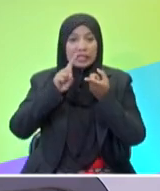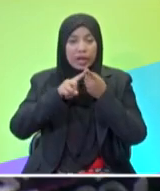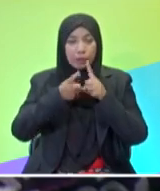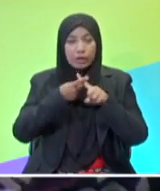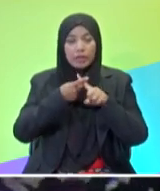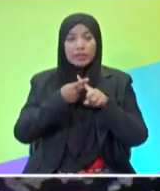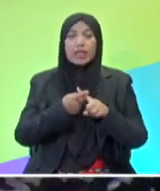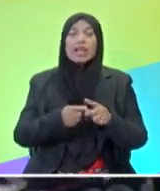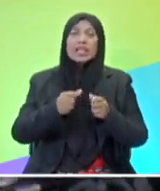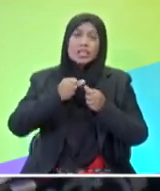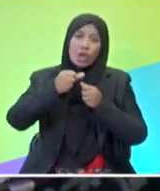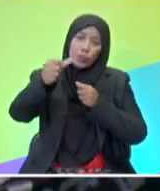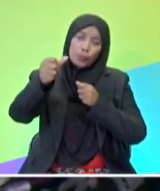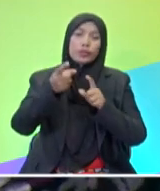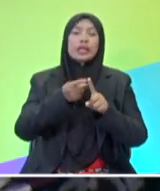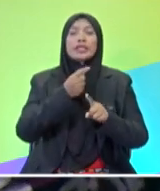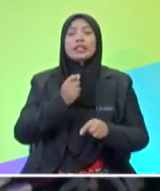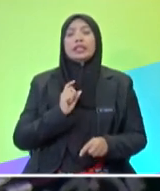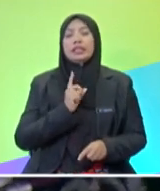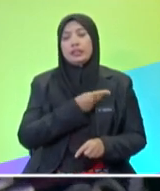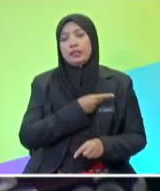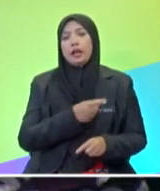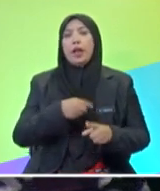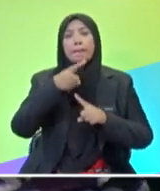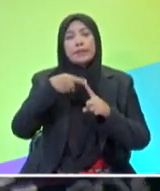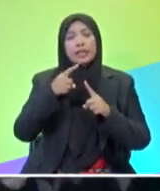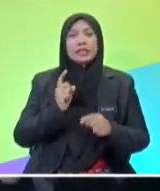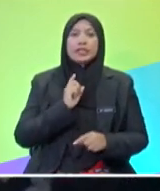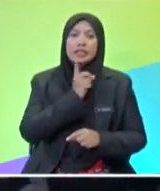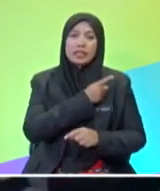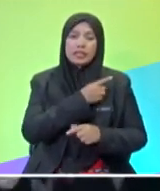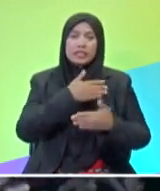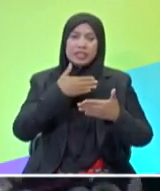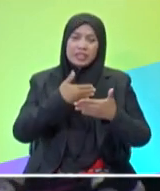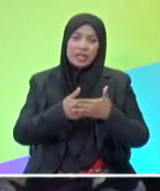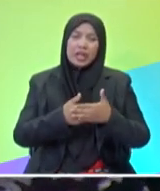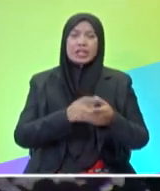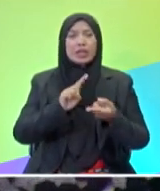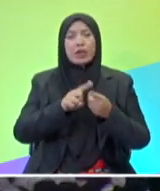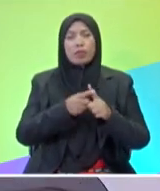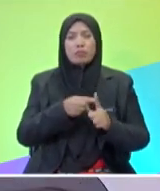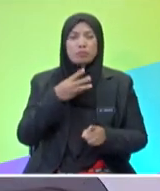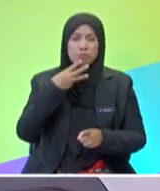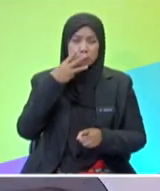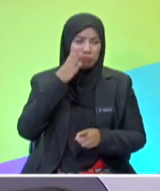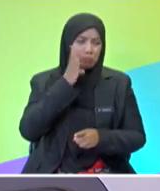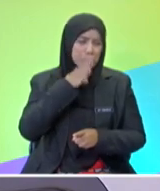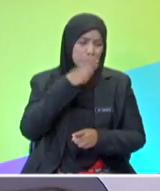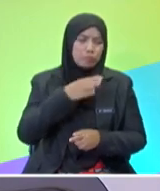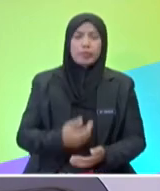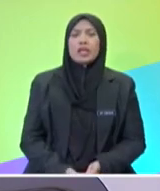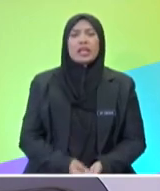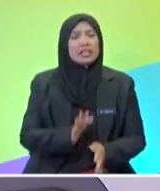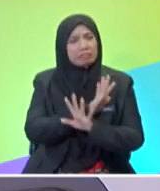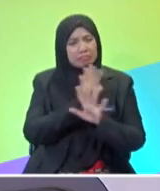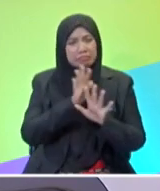menjauhi kita. Macam Syafiqah cakap tadilah, bila kita dekat dengan kawan yang busuk, Syafiqah pun tak suka. Macam tu juga dengan